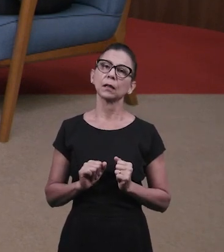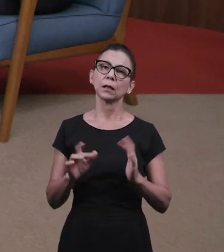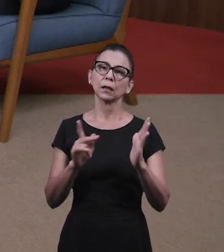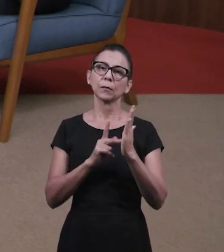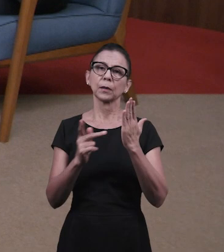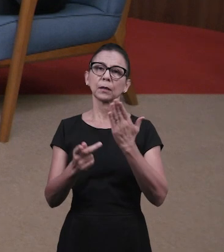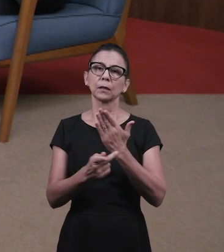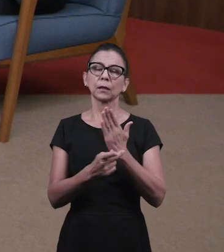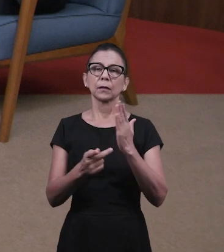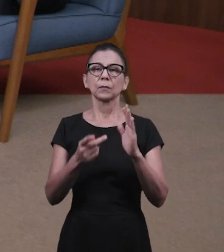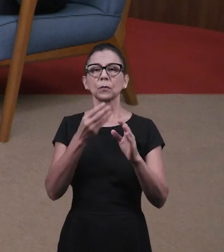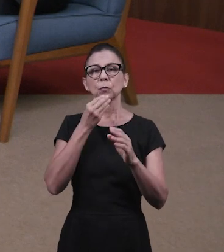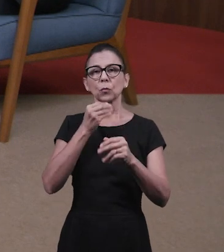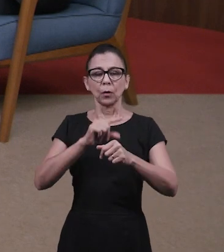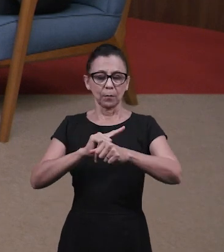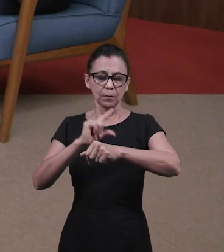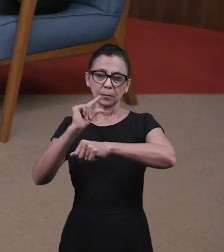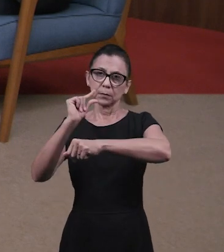partie,